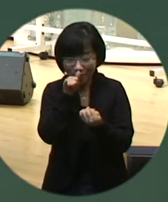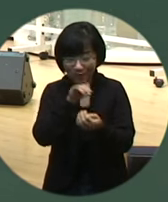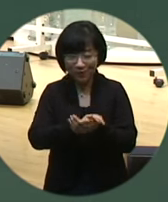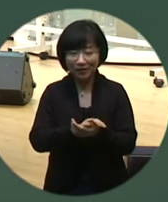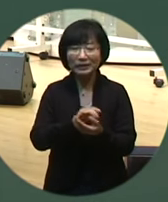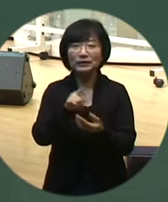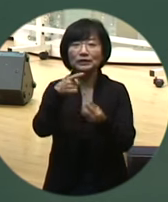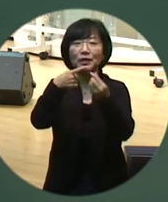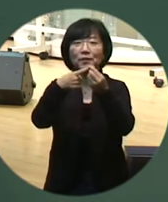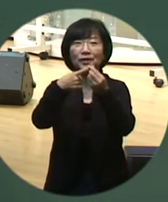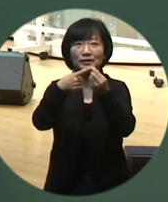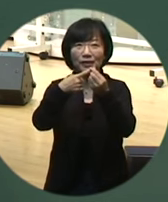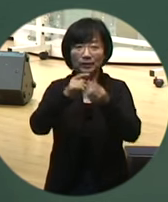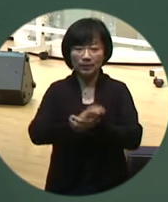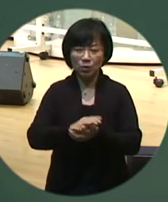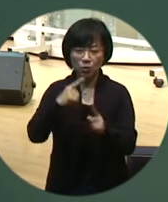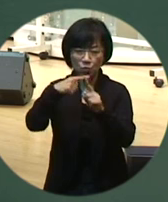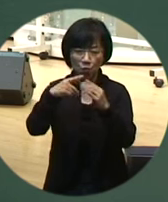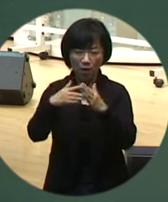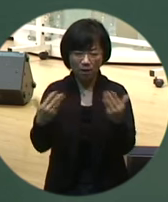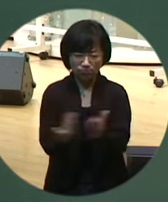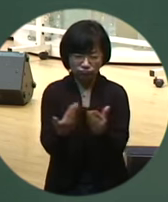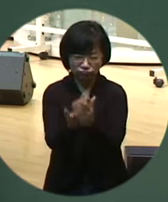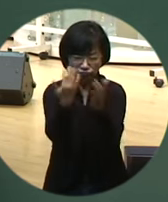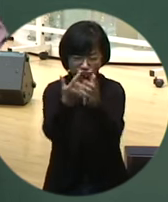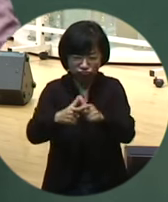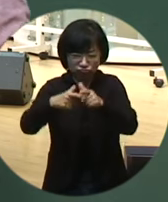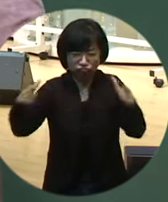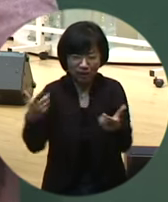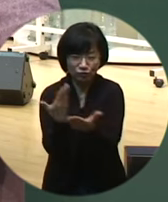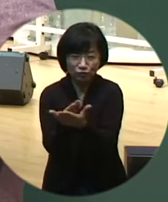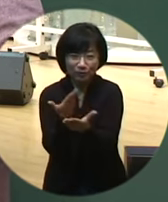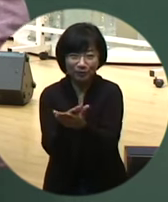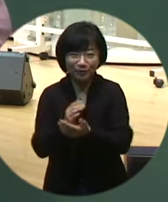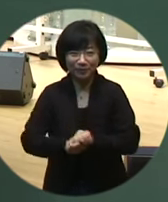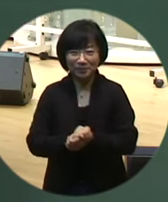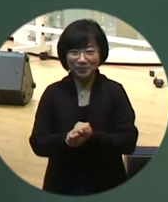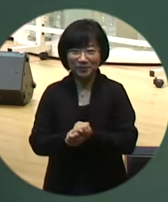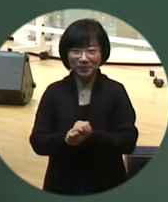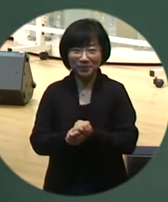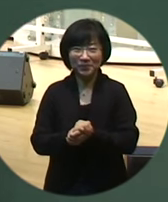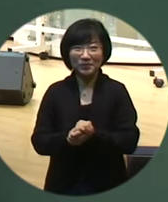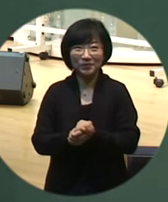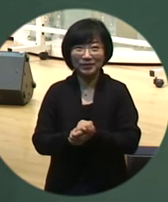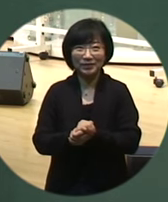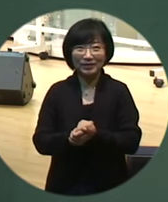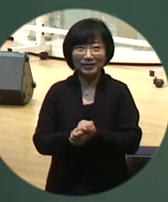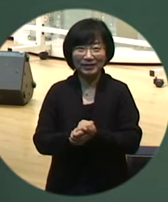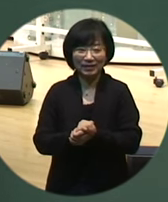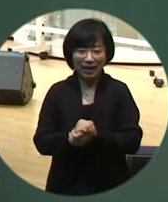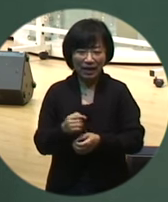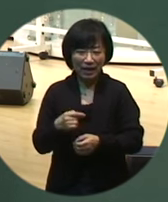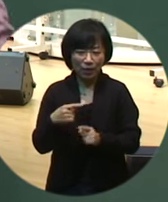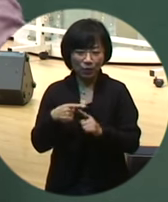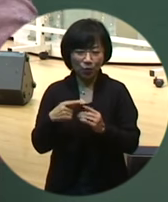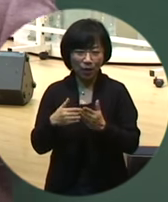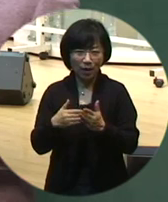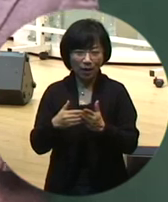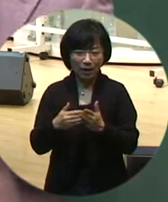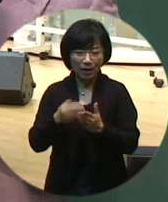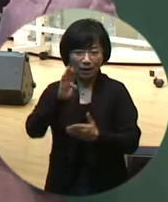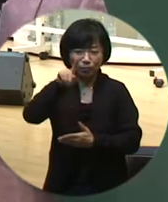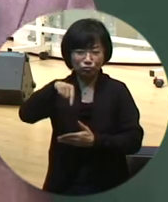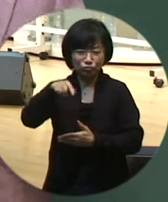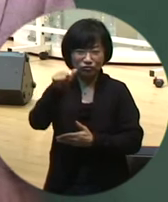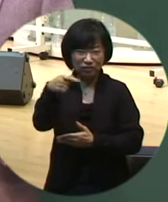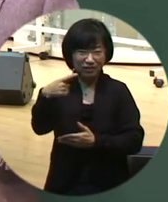교회 부흥. My first prayer topic was church revival. 지금 생각하니까 교회 부흥이 아니라 교회 성장이라 내 기도 제목이. My prayer